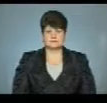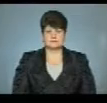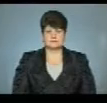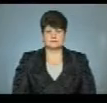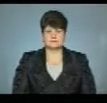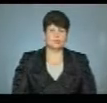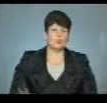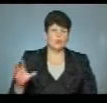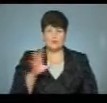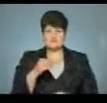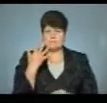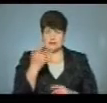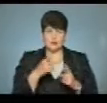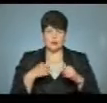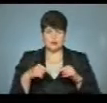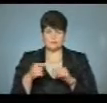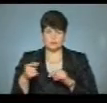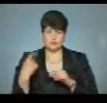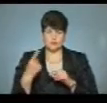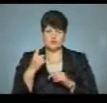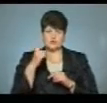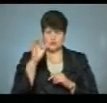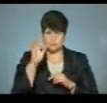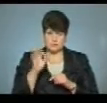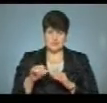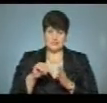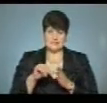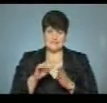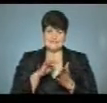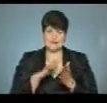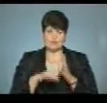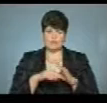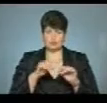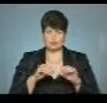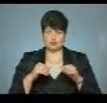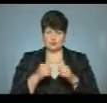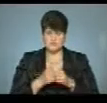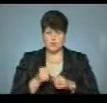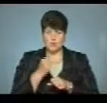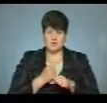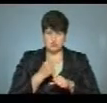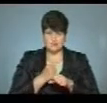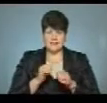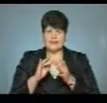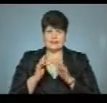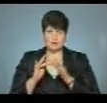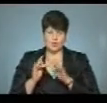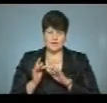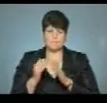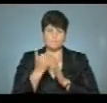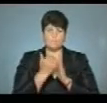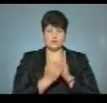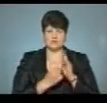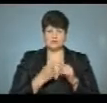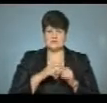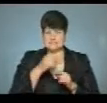У всіх 5 округах на Тернопільщині 100% члени Центральної виборчої комісії опрацювали електронні протоколи, повідомив прес-секретар